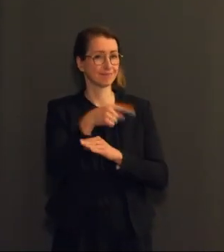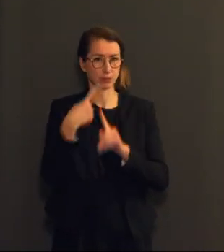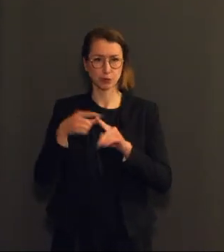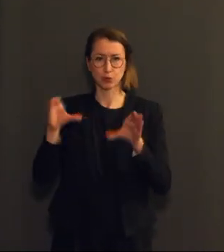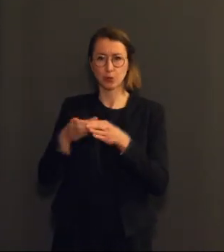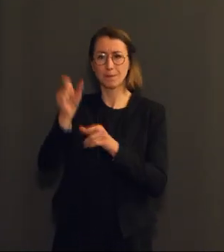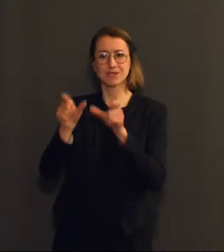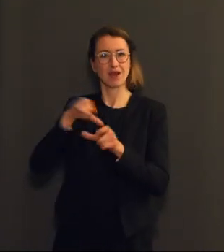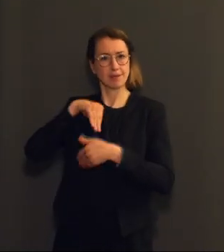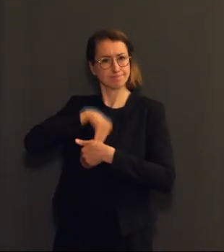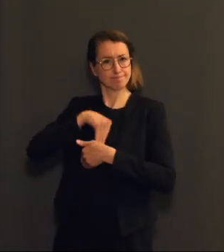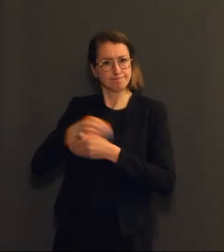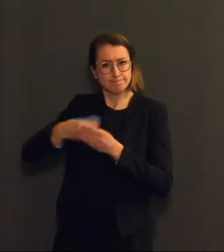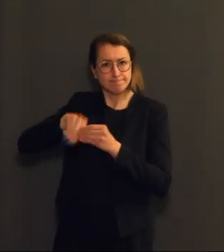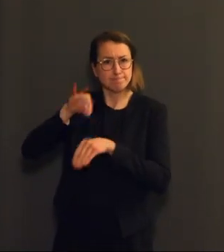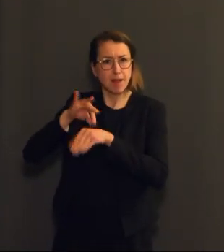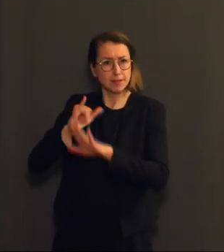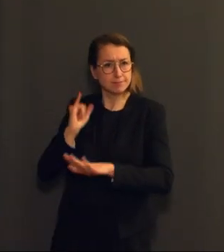sont activement vaccinées.